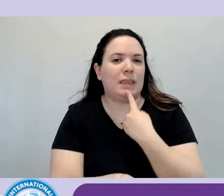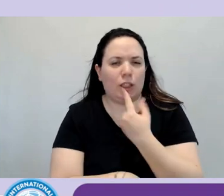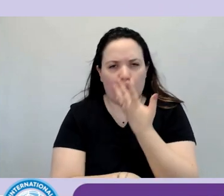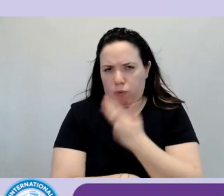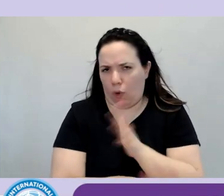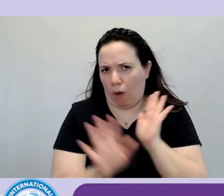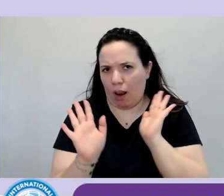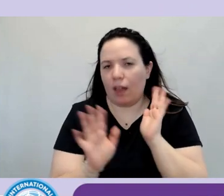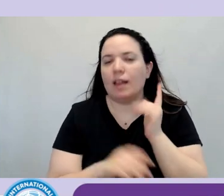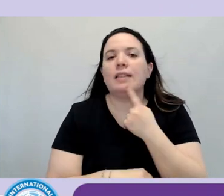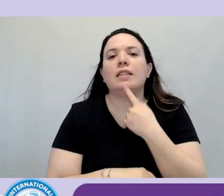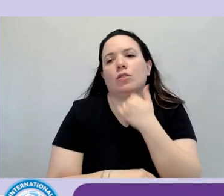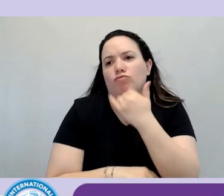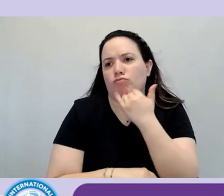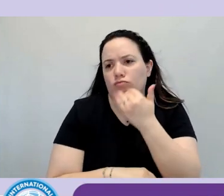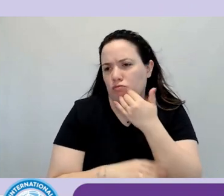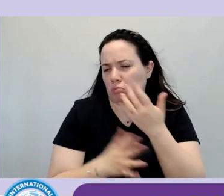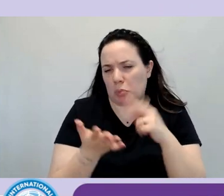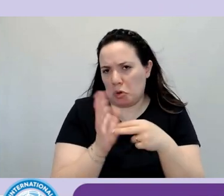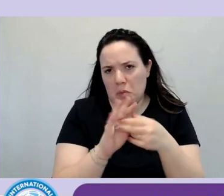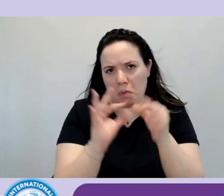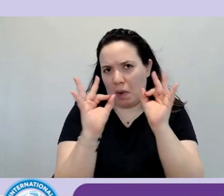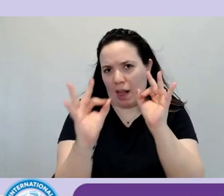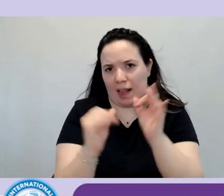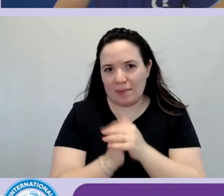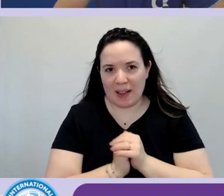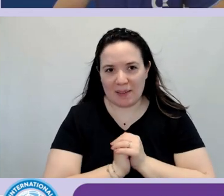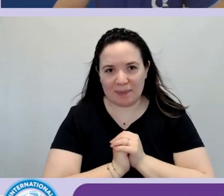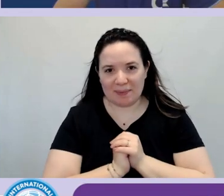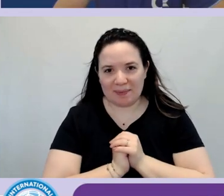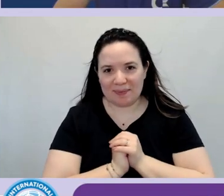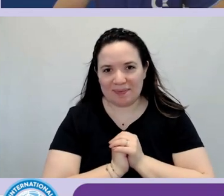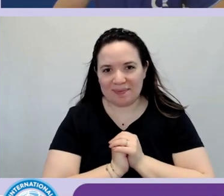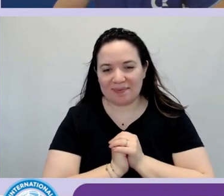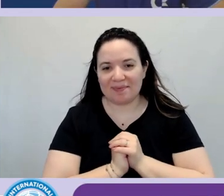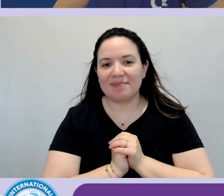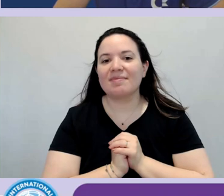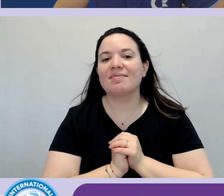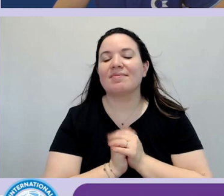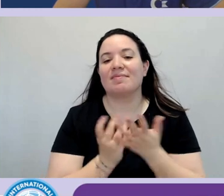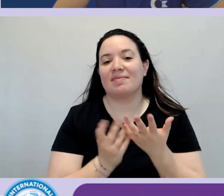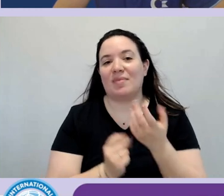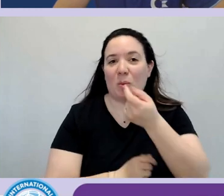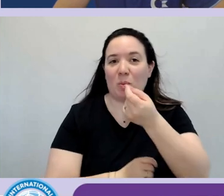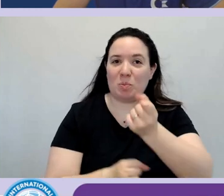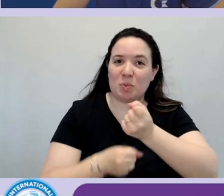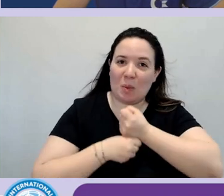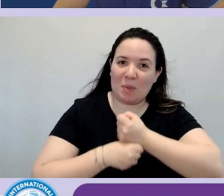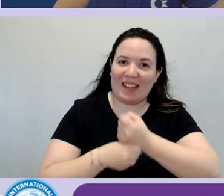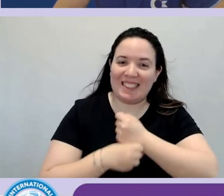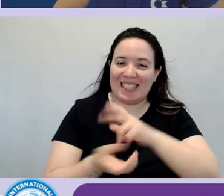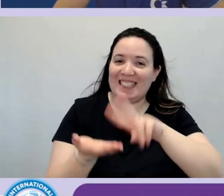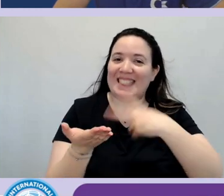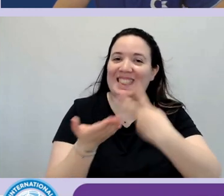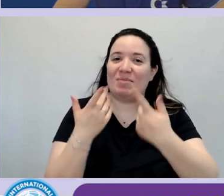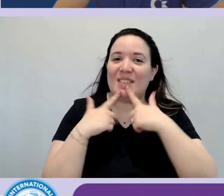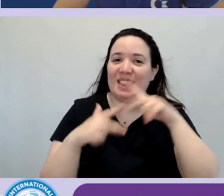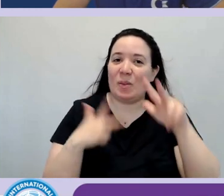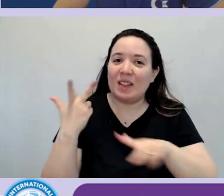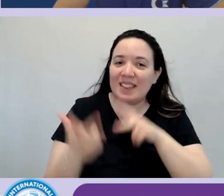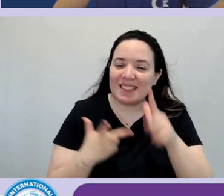attivarle Chi non vuole attivarle nessun problema abbiano Pazienza le interpreti